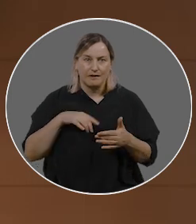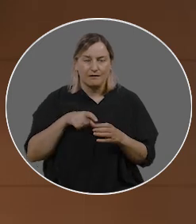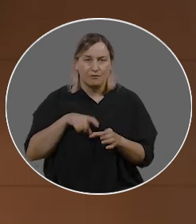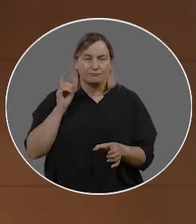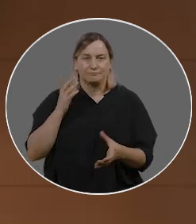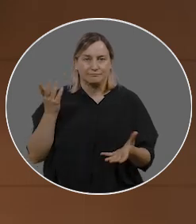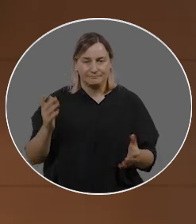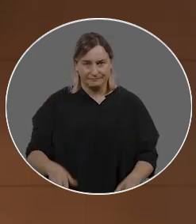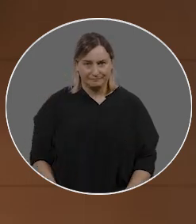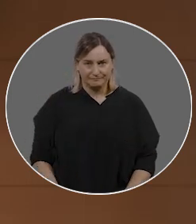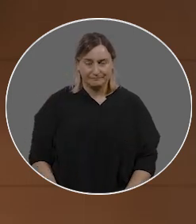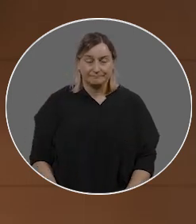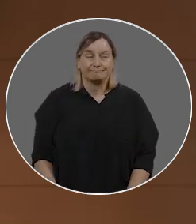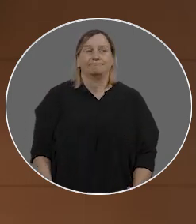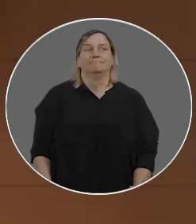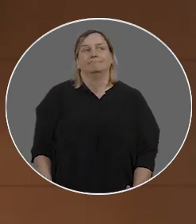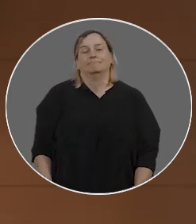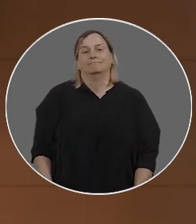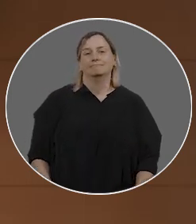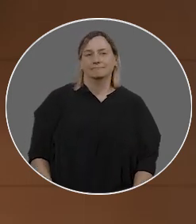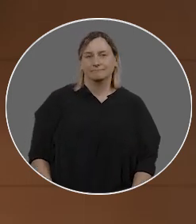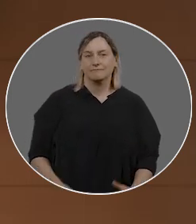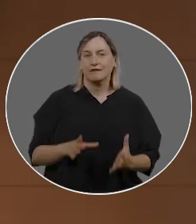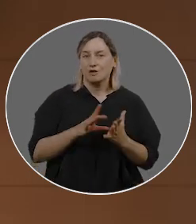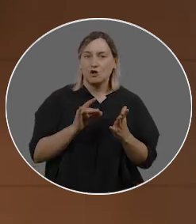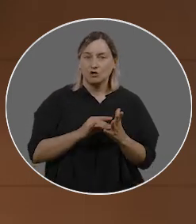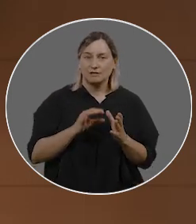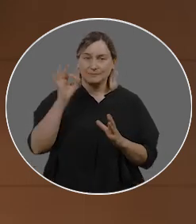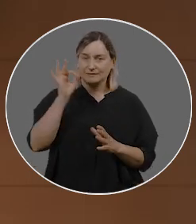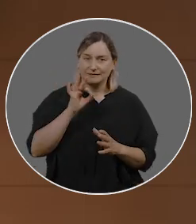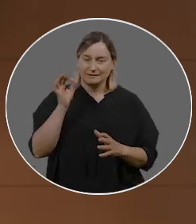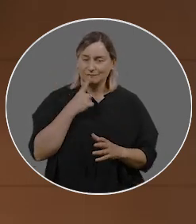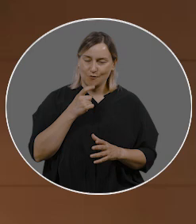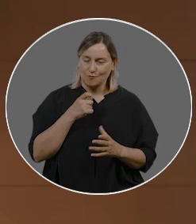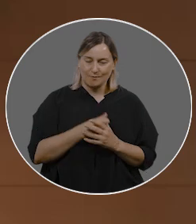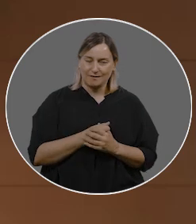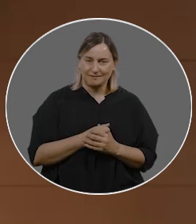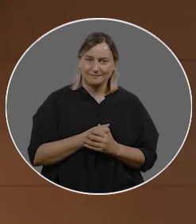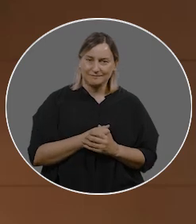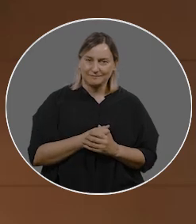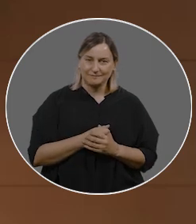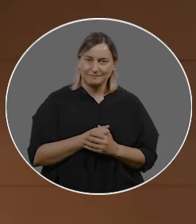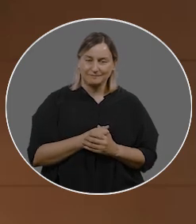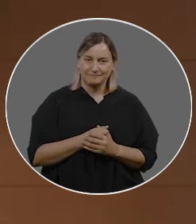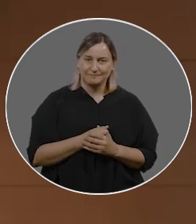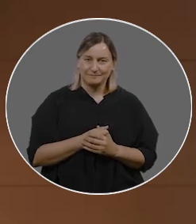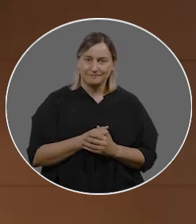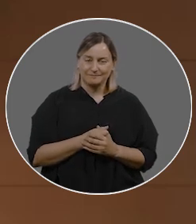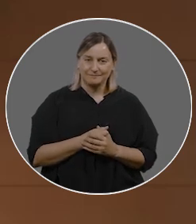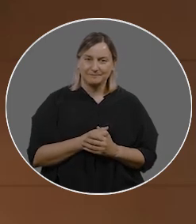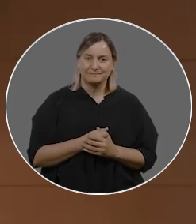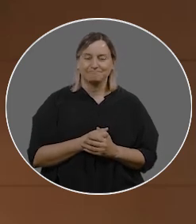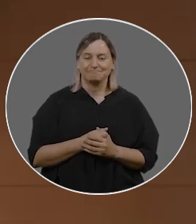no? Llavors, amb notes i percentatges, això és molt complicat, la veritat.